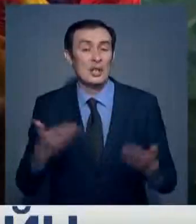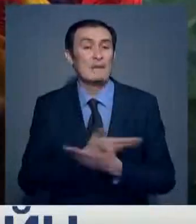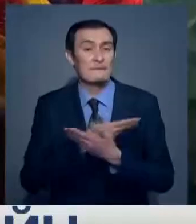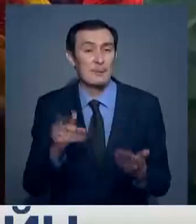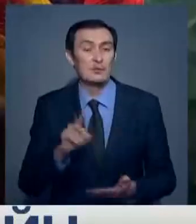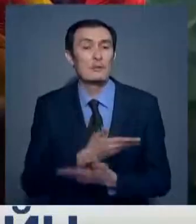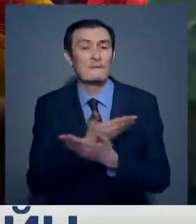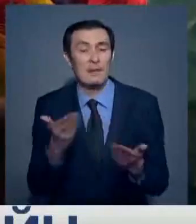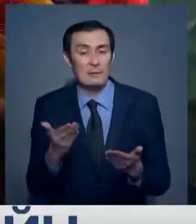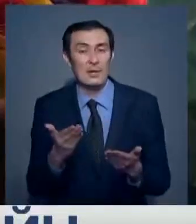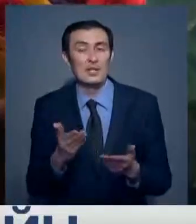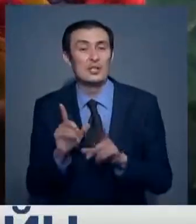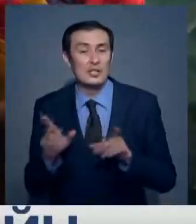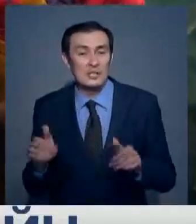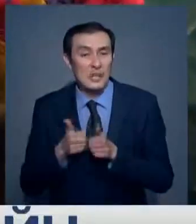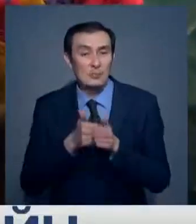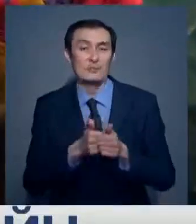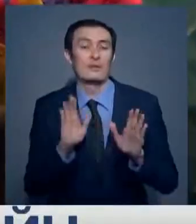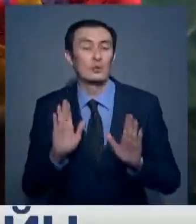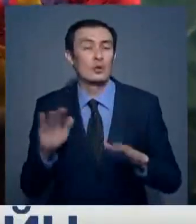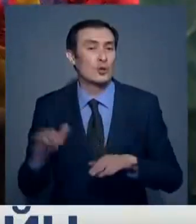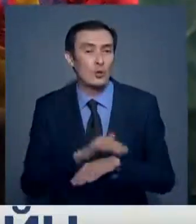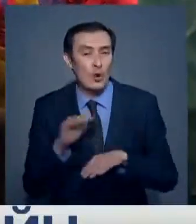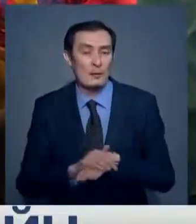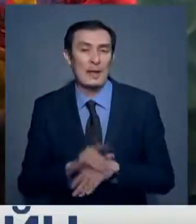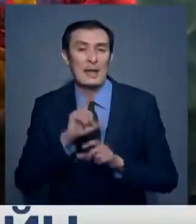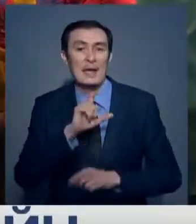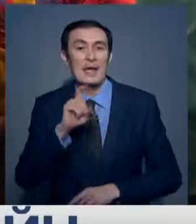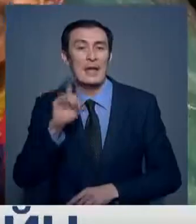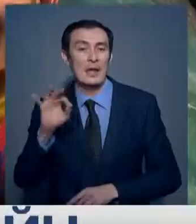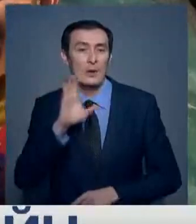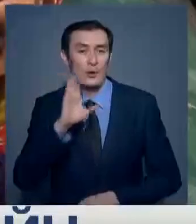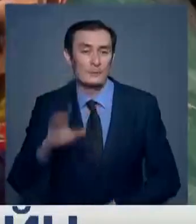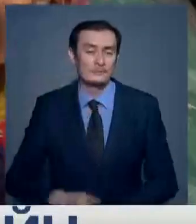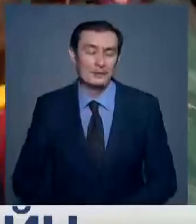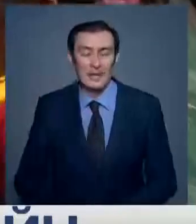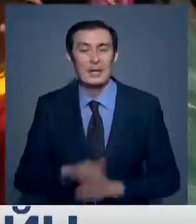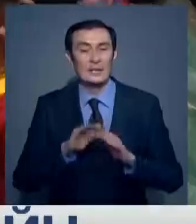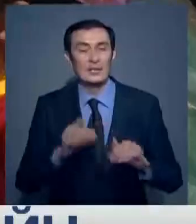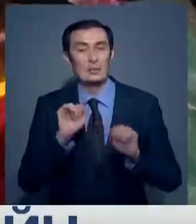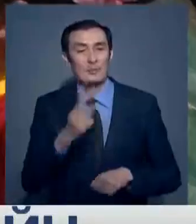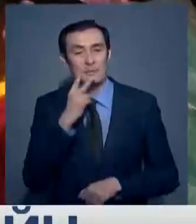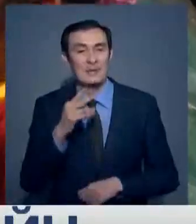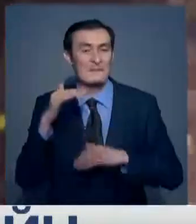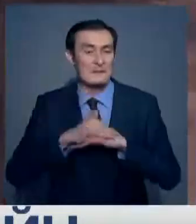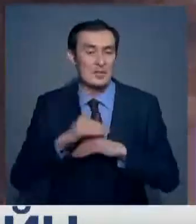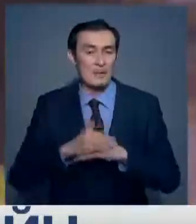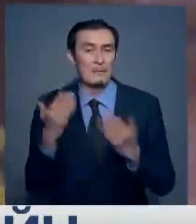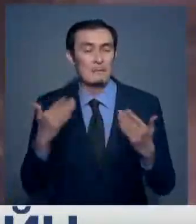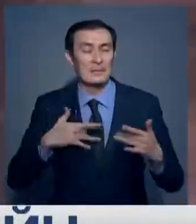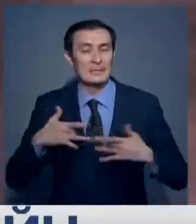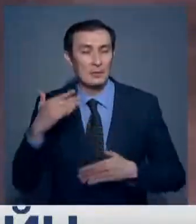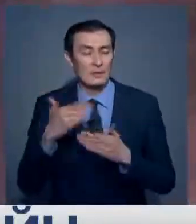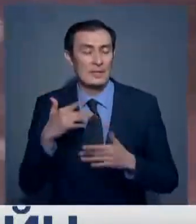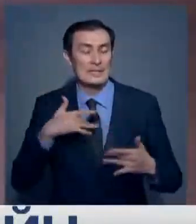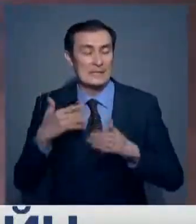вам сопутствовало только доброе эхо. Уже этим вечером дети смогут посмотреть постановку. Кроме того, на канале